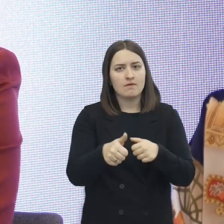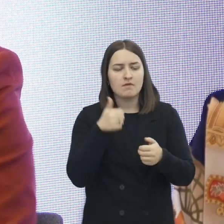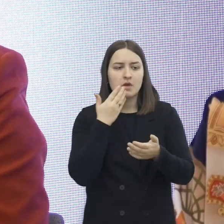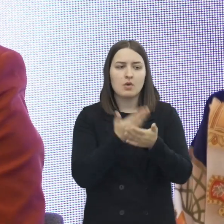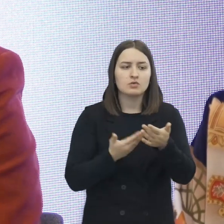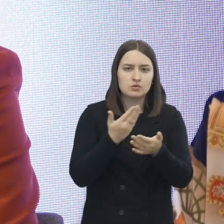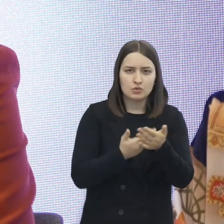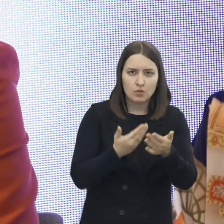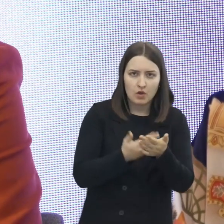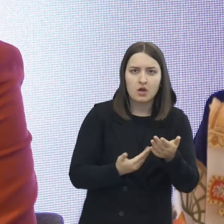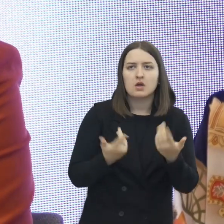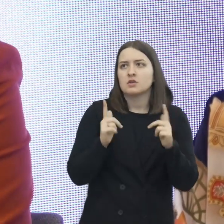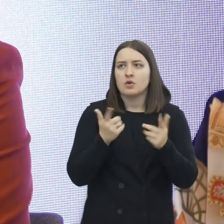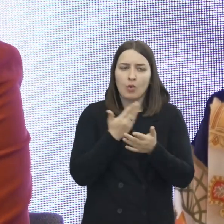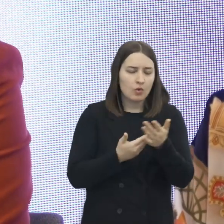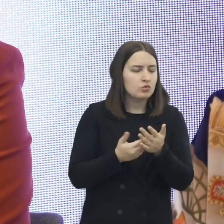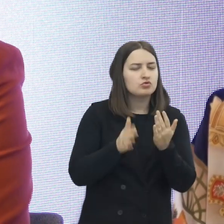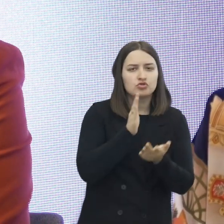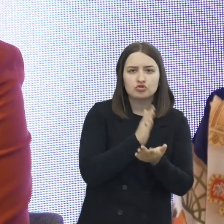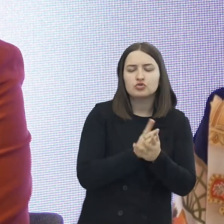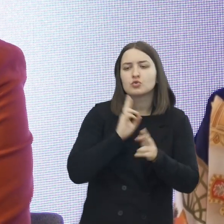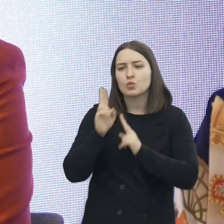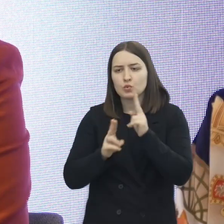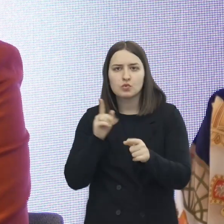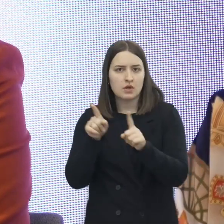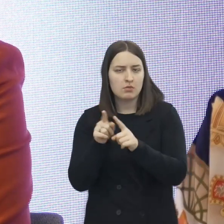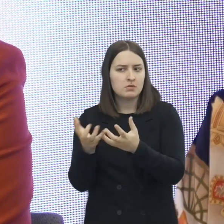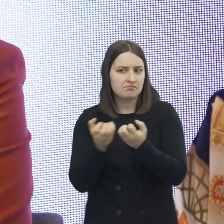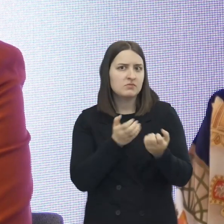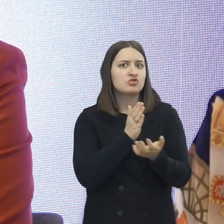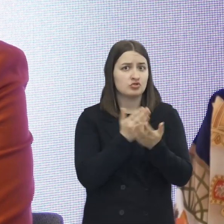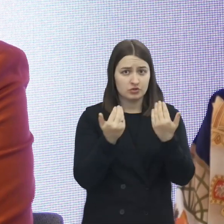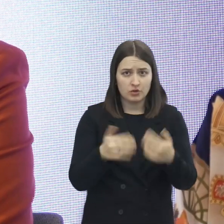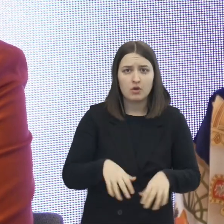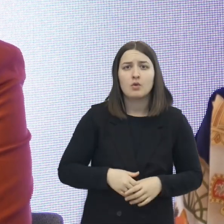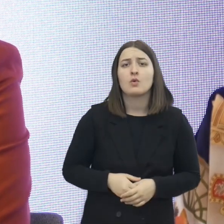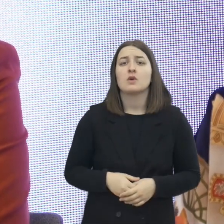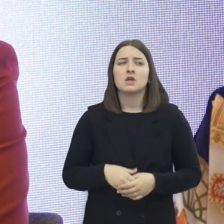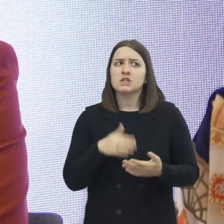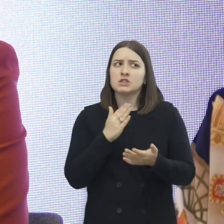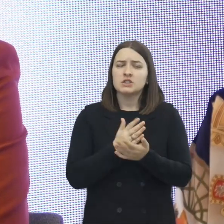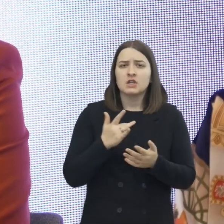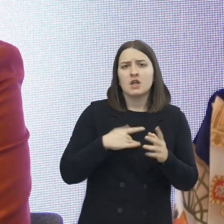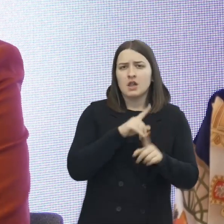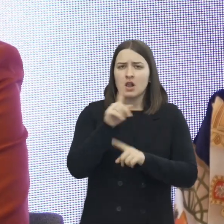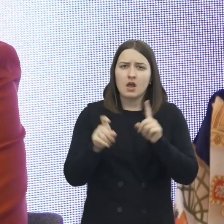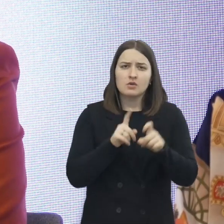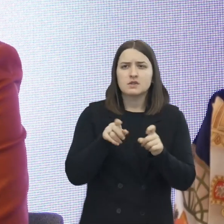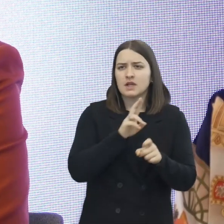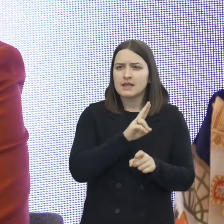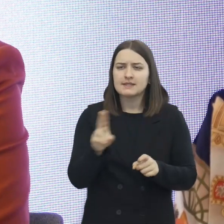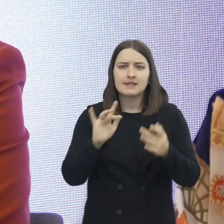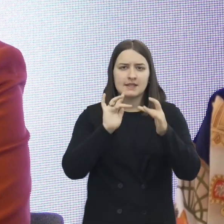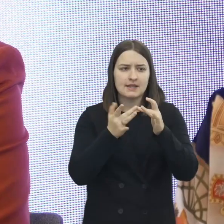ir skundų turime. Gali žmonėms kilti klausimas, kodėl sprendimai kai kurie nepaskelbti internete. Tai aš